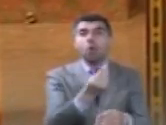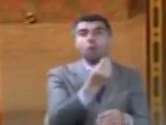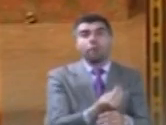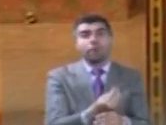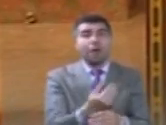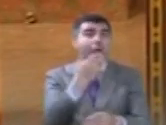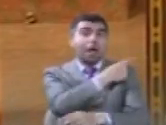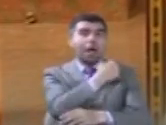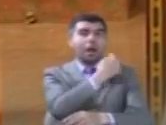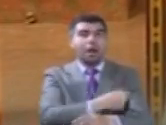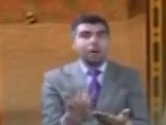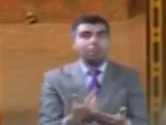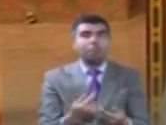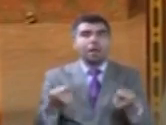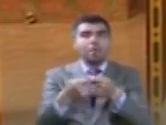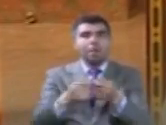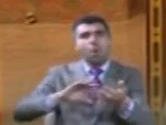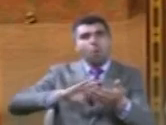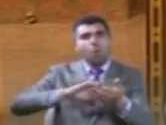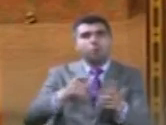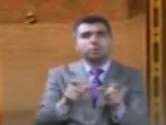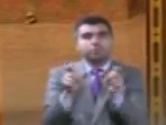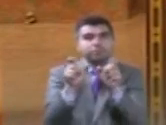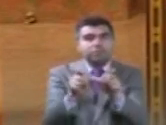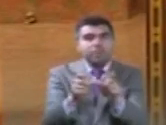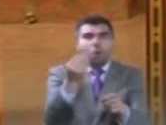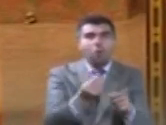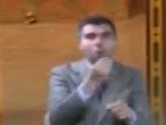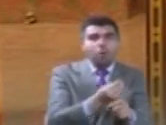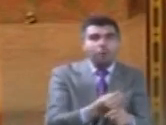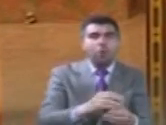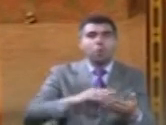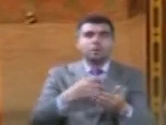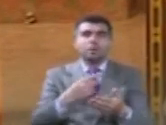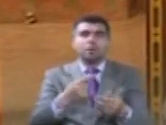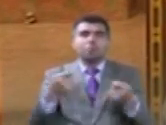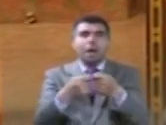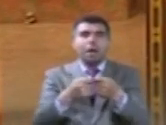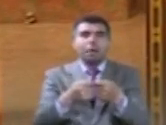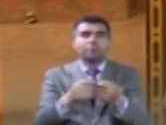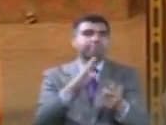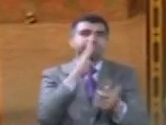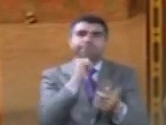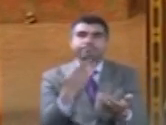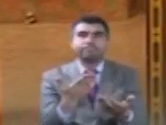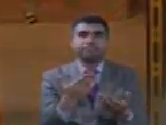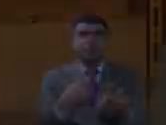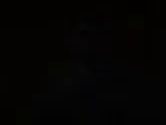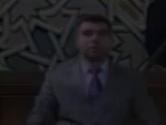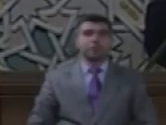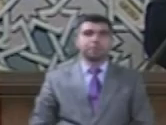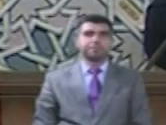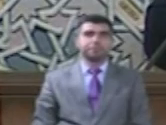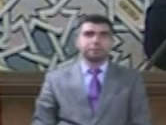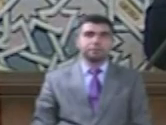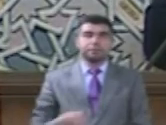يقوم بالتبليغ، بدون من يقوم بحماية الأطفال، كتبقى أجهزة حاضرة دون أن تفعل، لأن الذي يفعلها غائب.